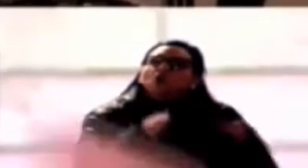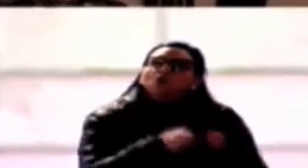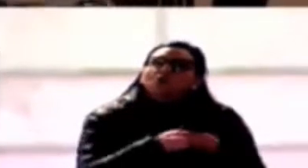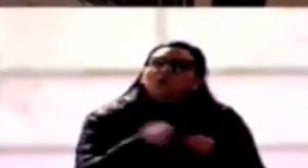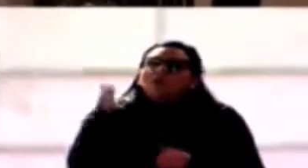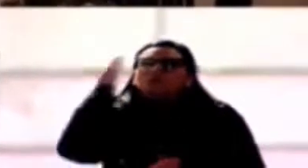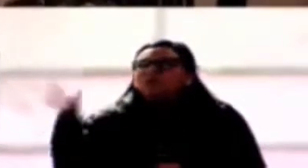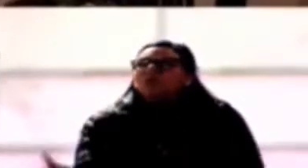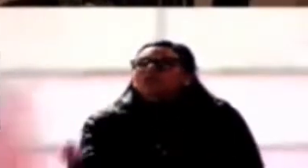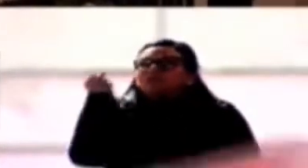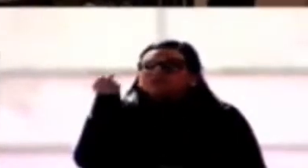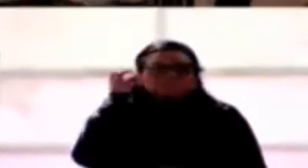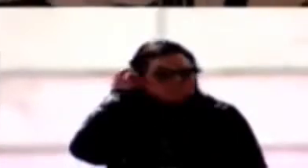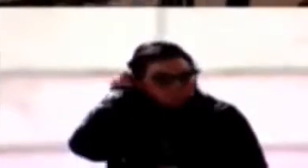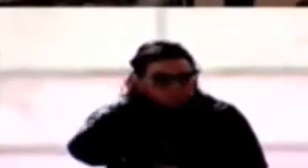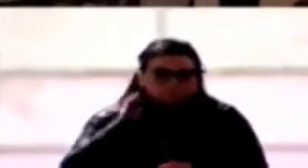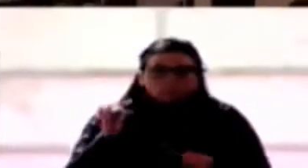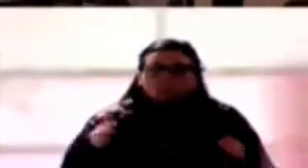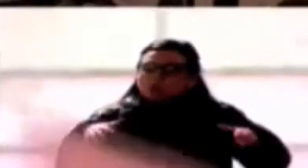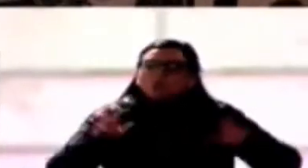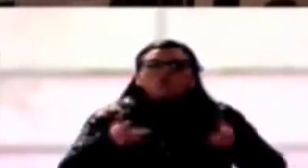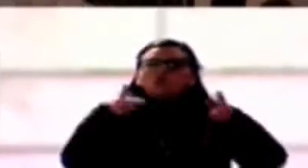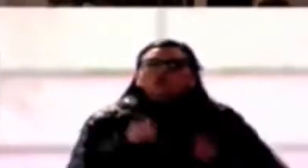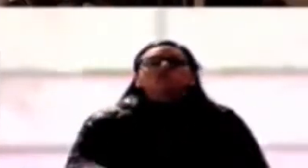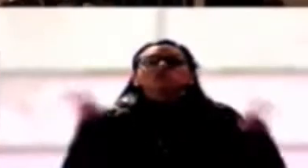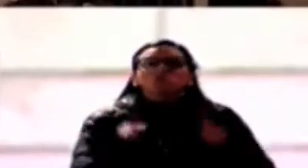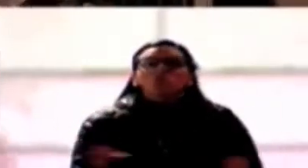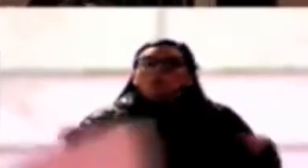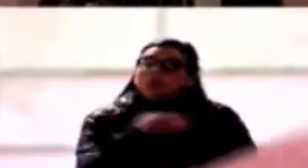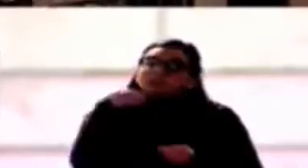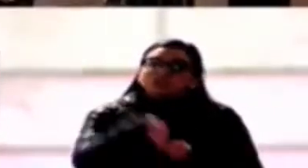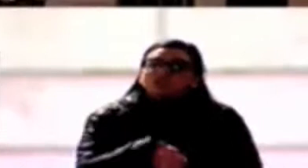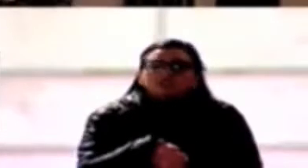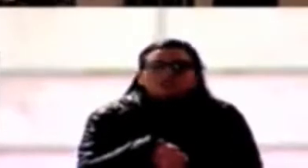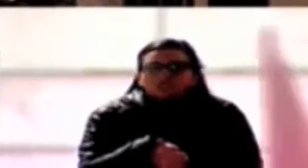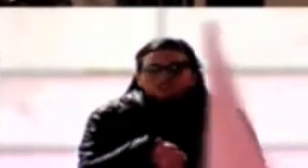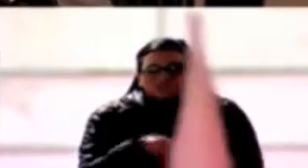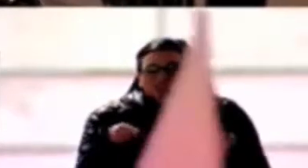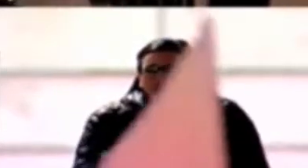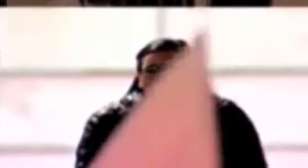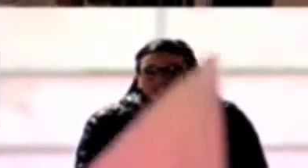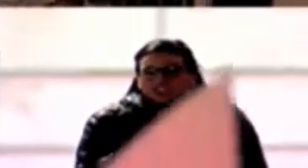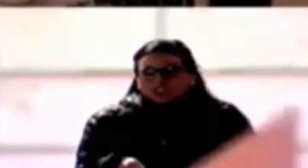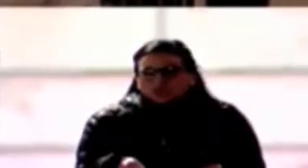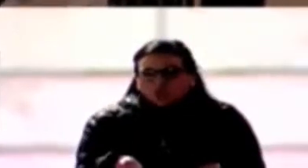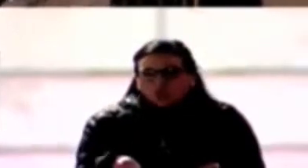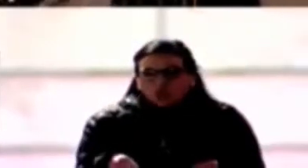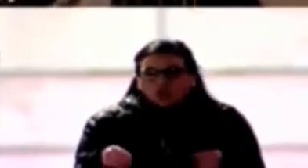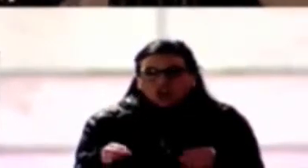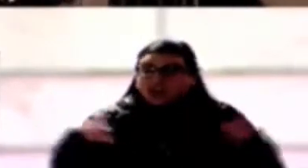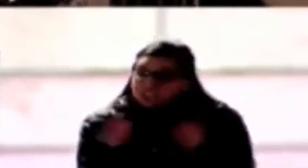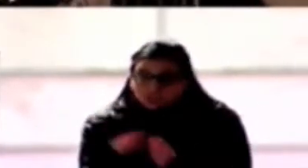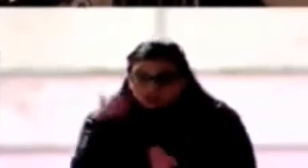rimesso al suo posto in un partito che ormai non è neanche più tutto dalla sua parte,